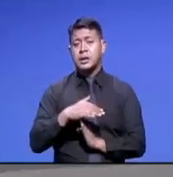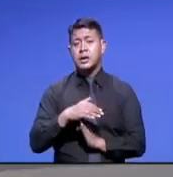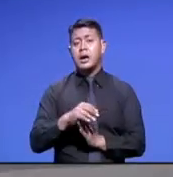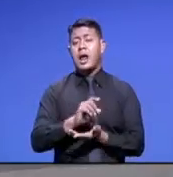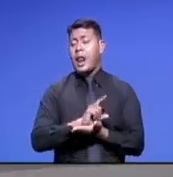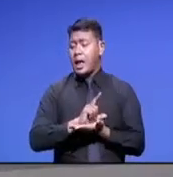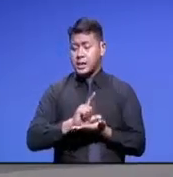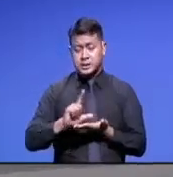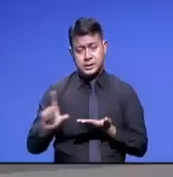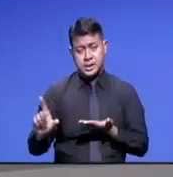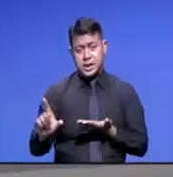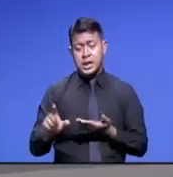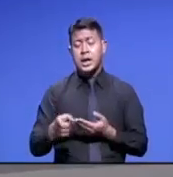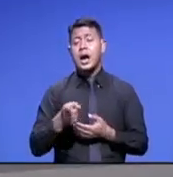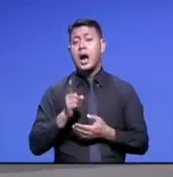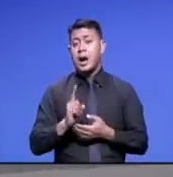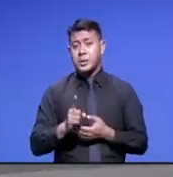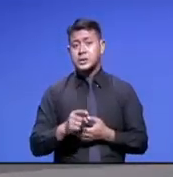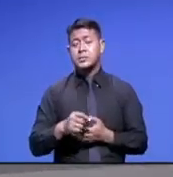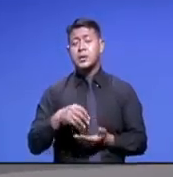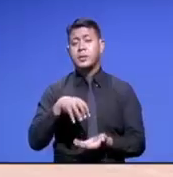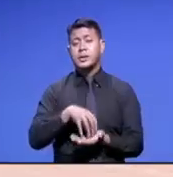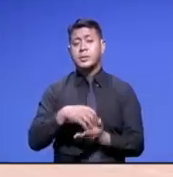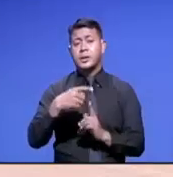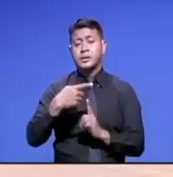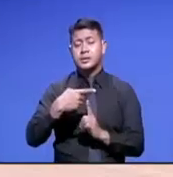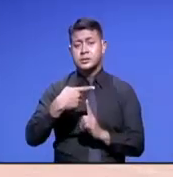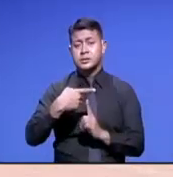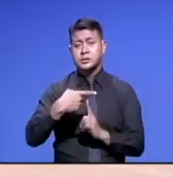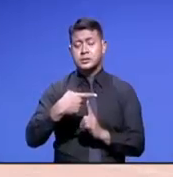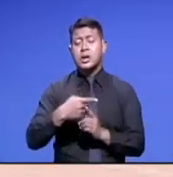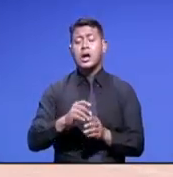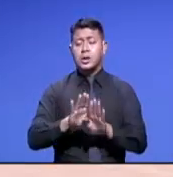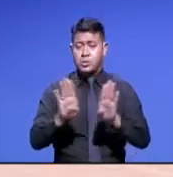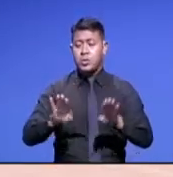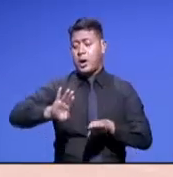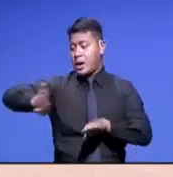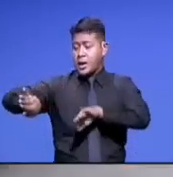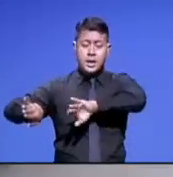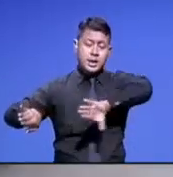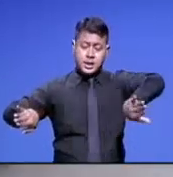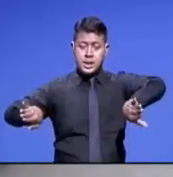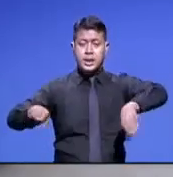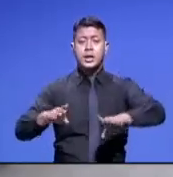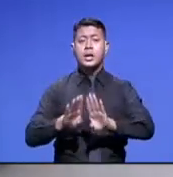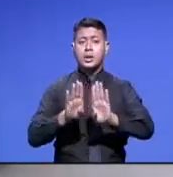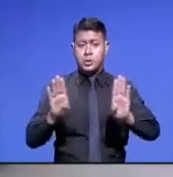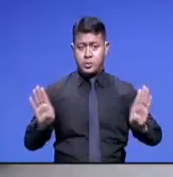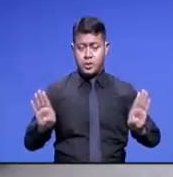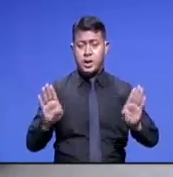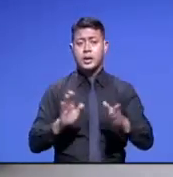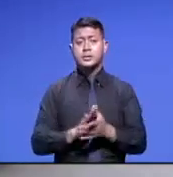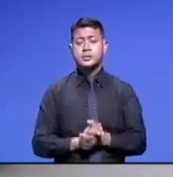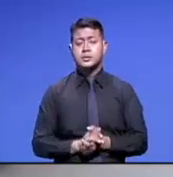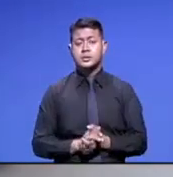berjalan dengan lancar, mengingat memang rest areanya dibuka di dua sisi, baik sisi kanan maupun sisi kiri, sehingga tidak terjadi penumpukan kendaraan